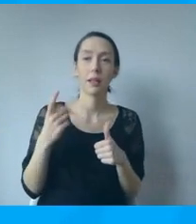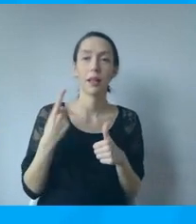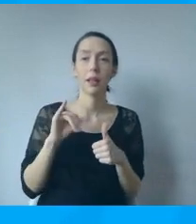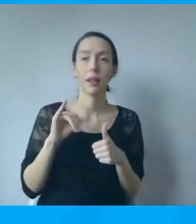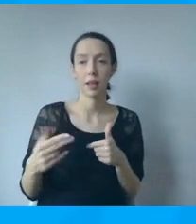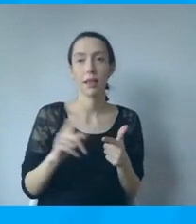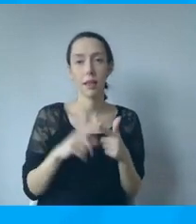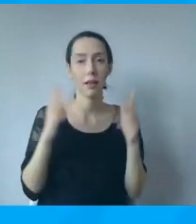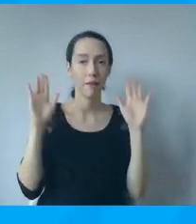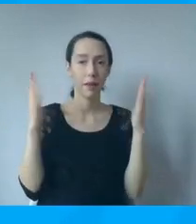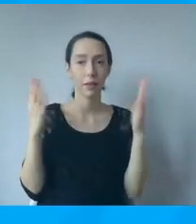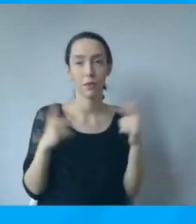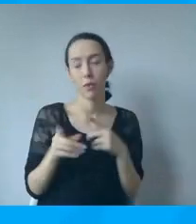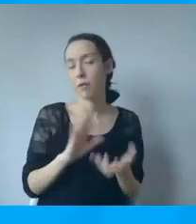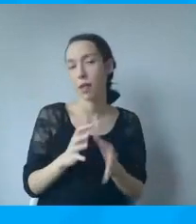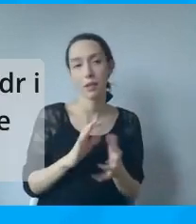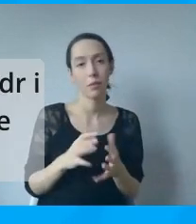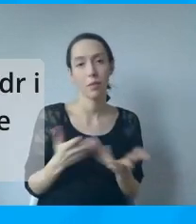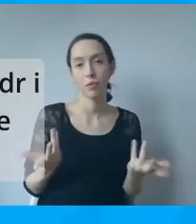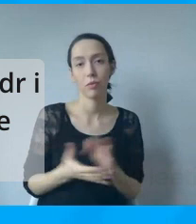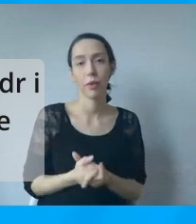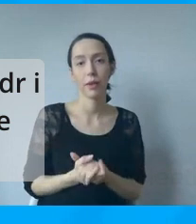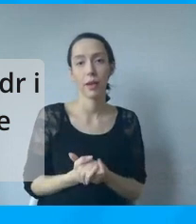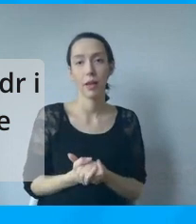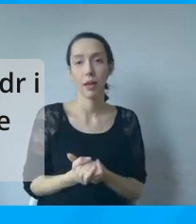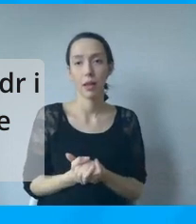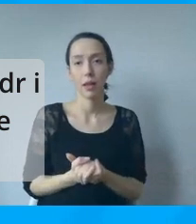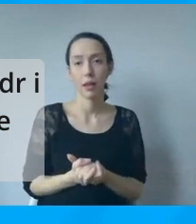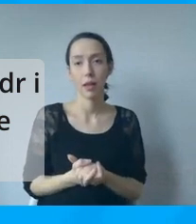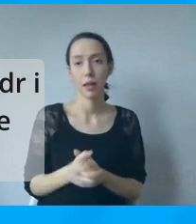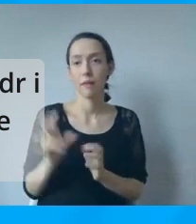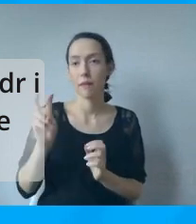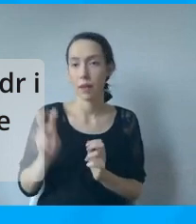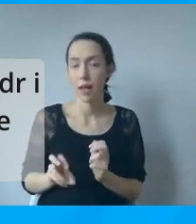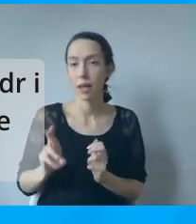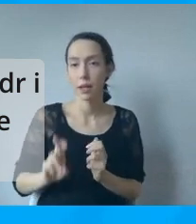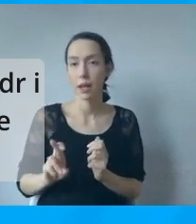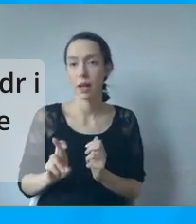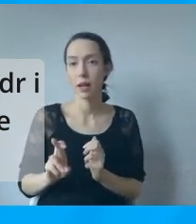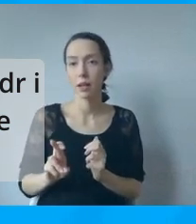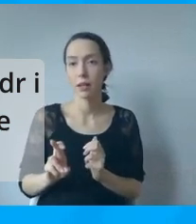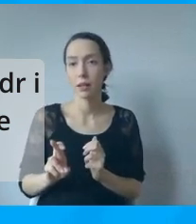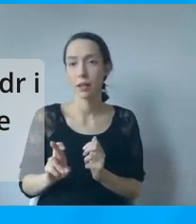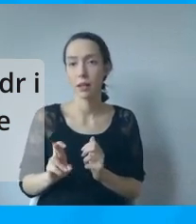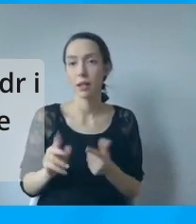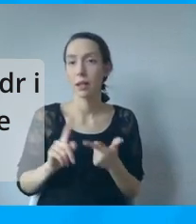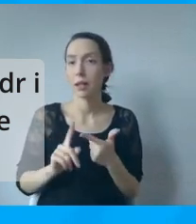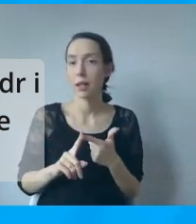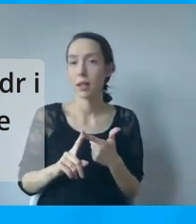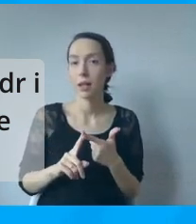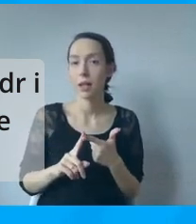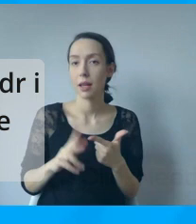no, w taki sposób tylko i wyłącznie. Natomiast no, w HR-ze, nie wiem, na przykład w kadrach, w dziale kadr i